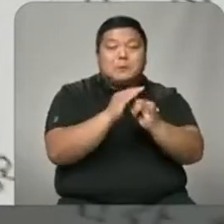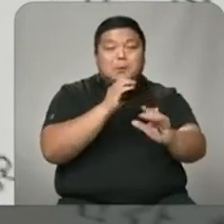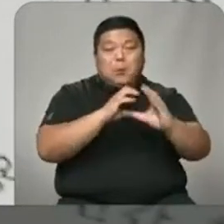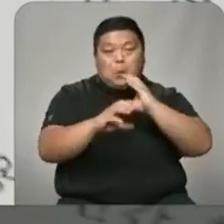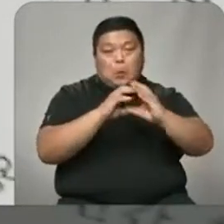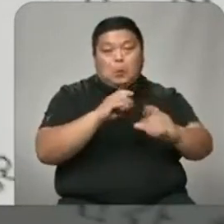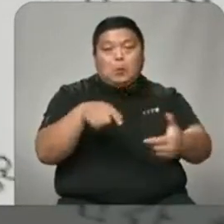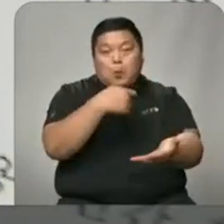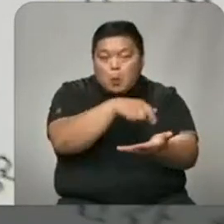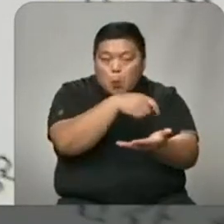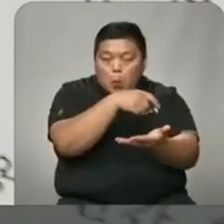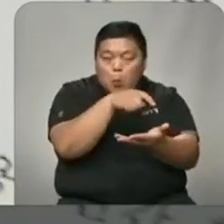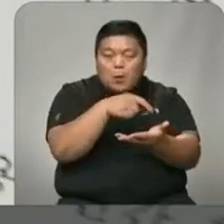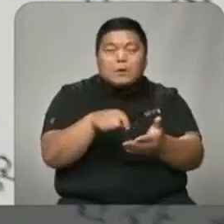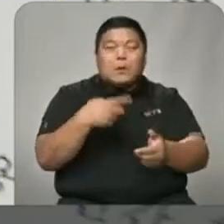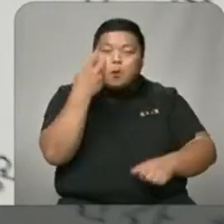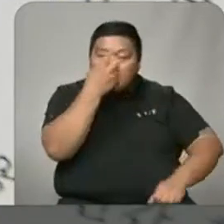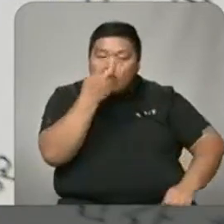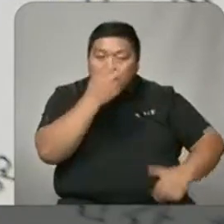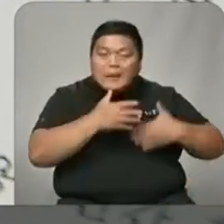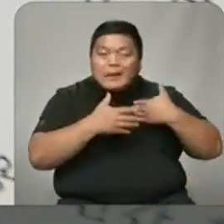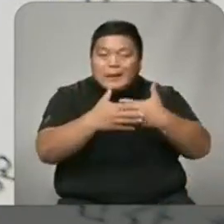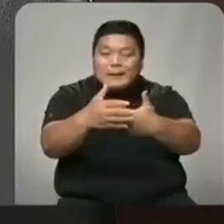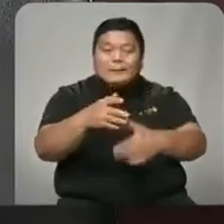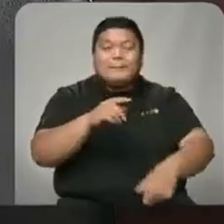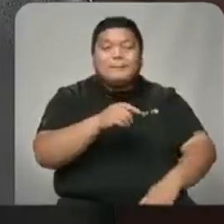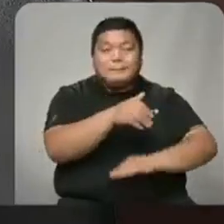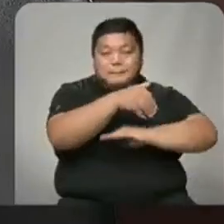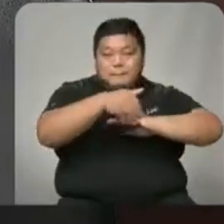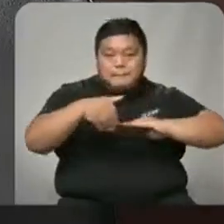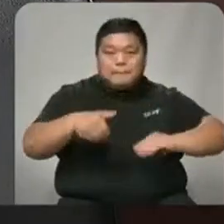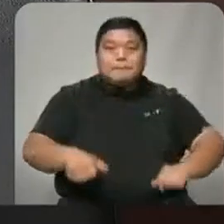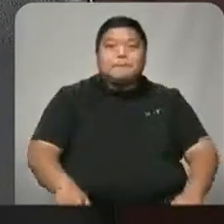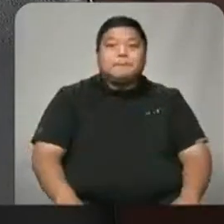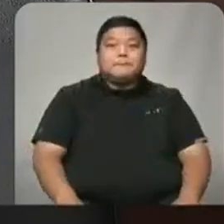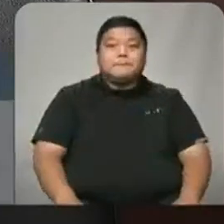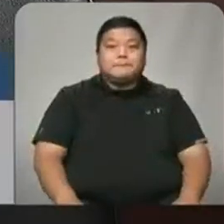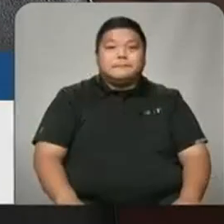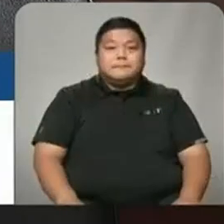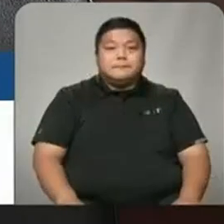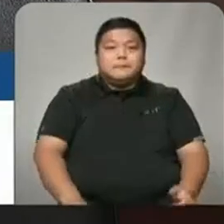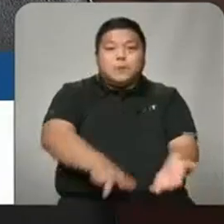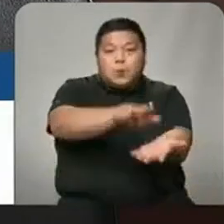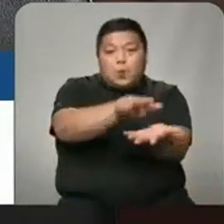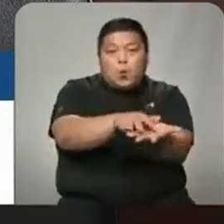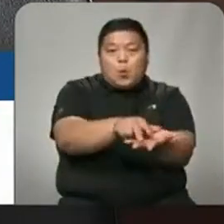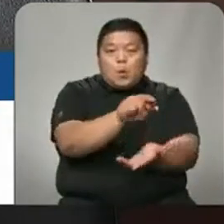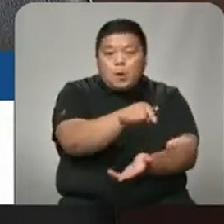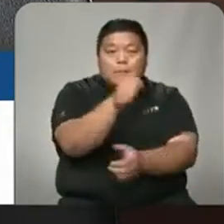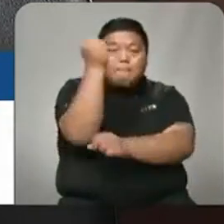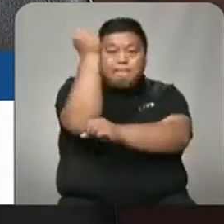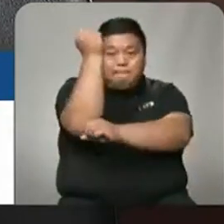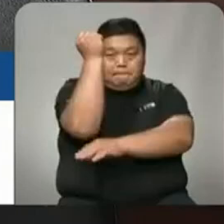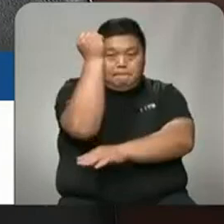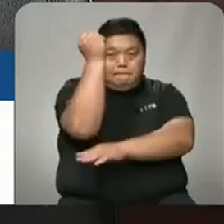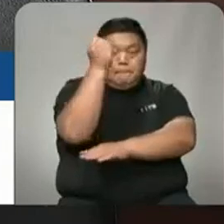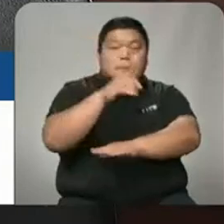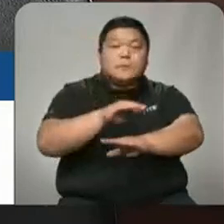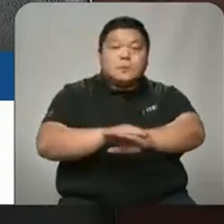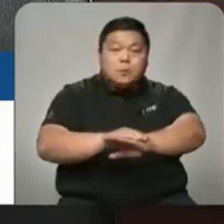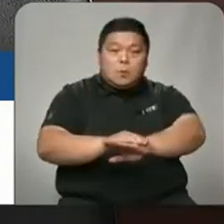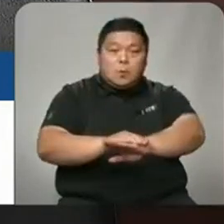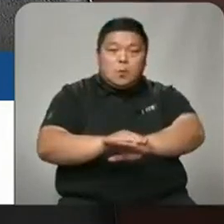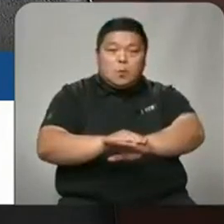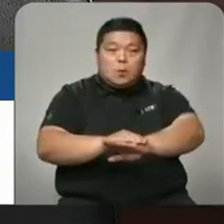실태조사 프로젝트 등을 추진하겠다는 겁니다 조례안이라는 것은 일단은 주춧돌을 논 것이라고